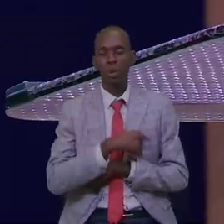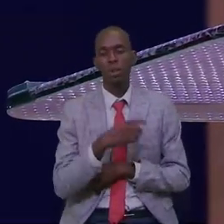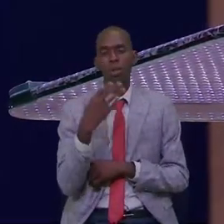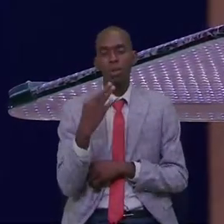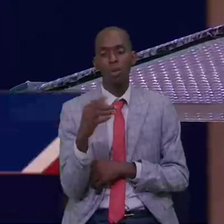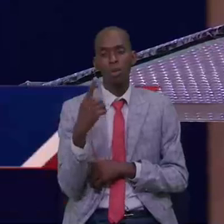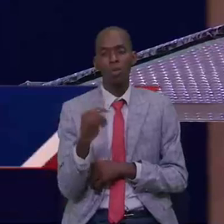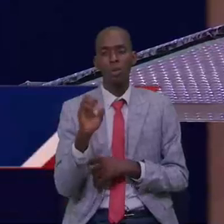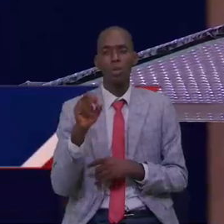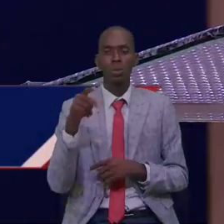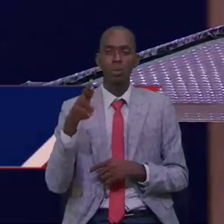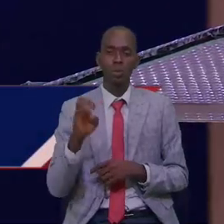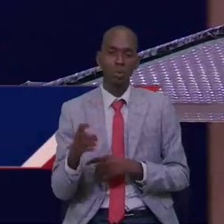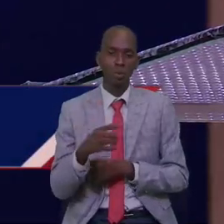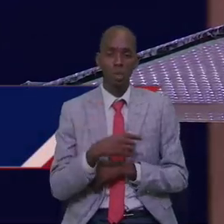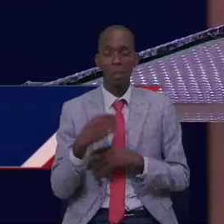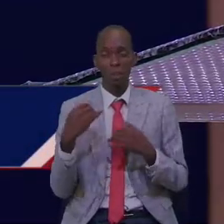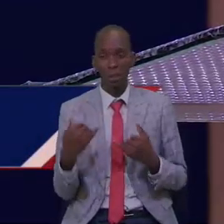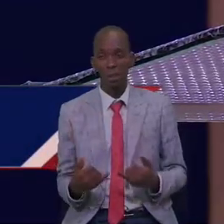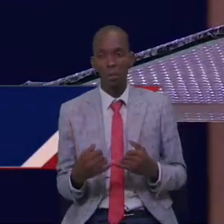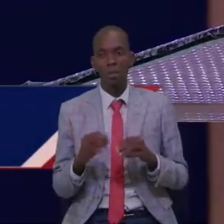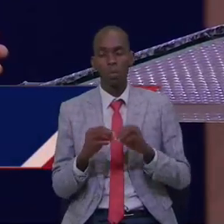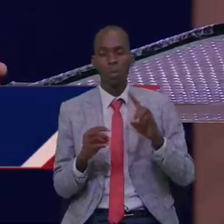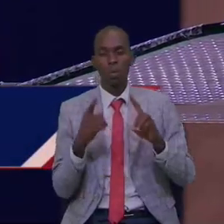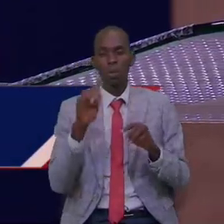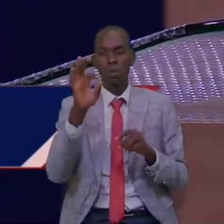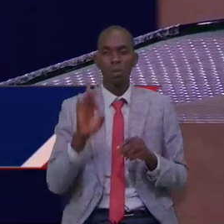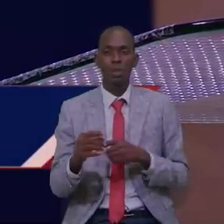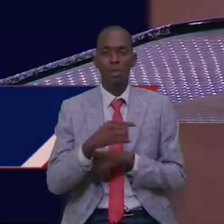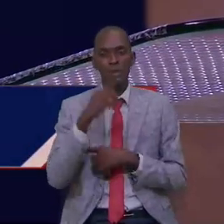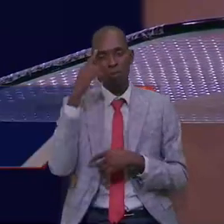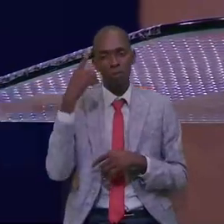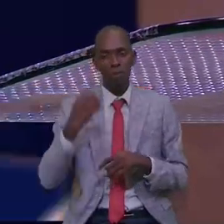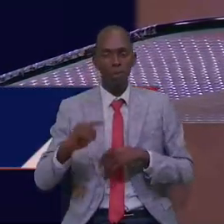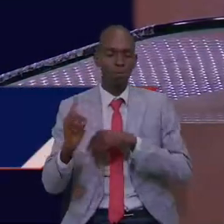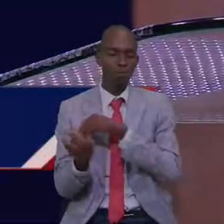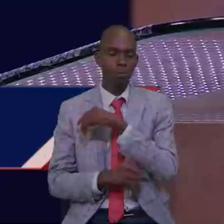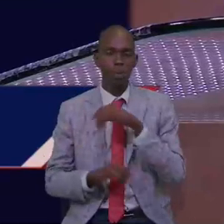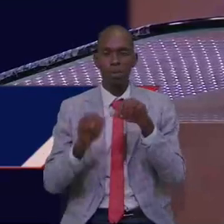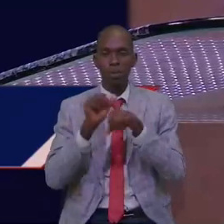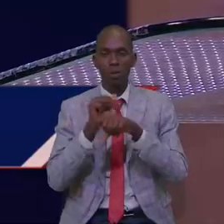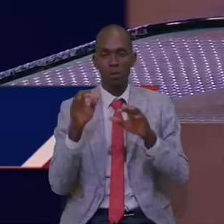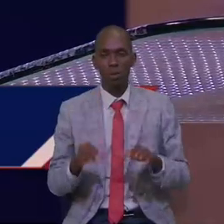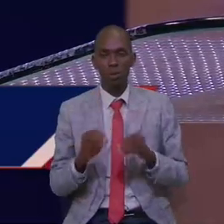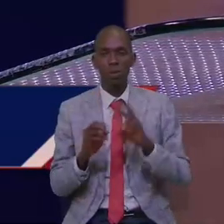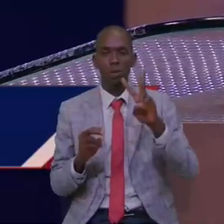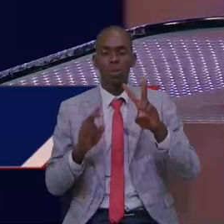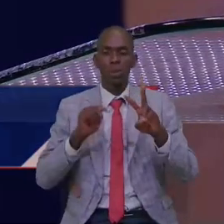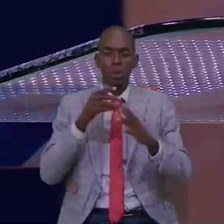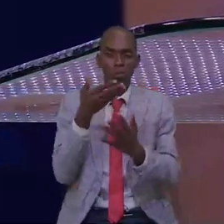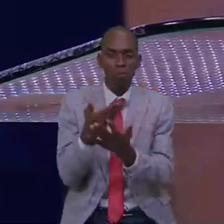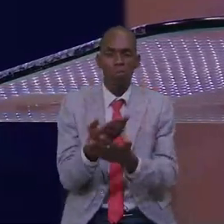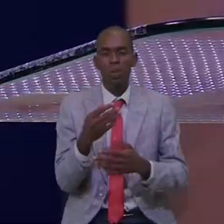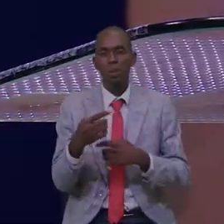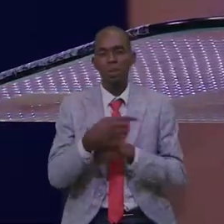le jour fixé pour la pierre qui écrase. 2, le jour imminent de la pierre